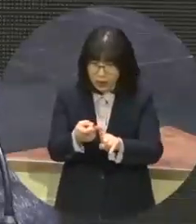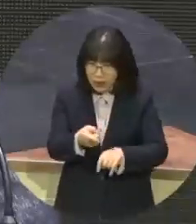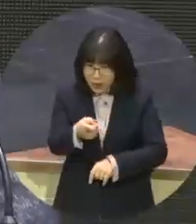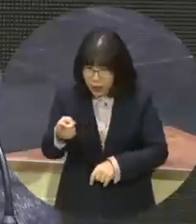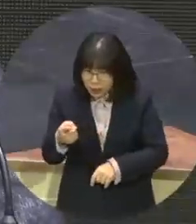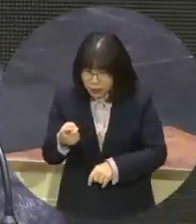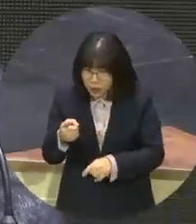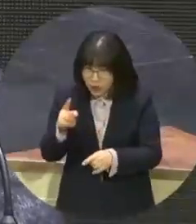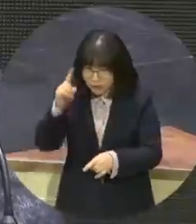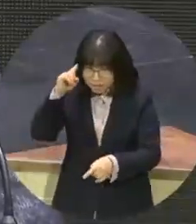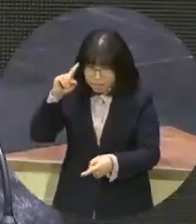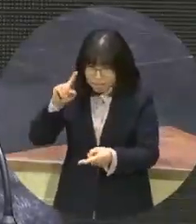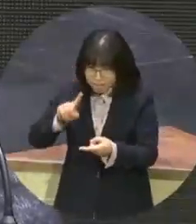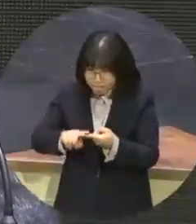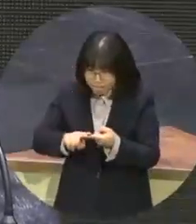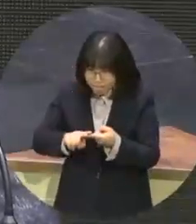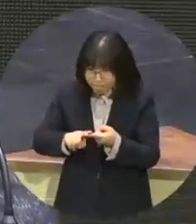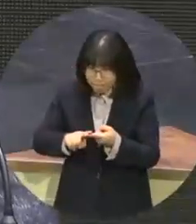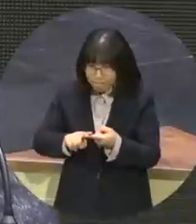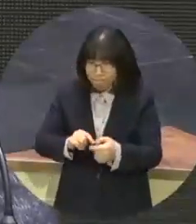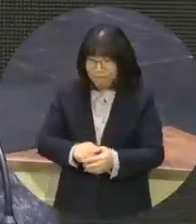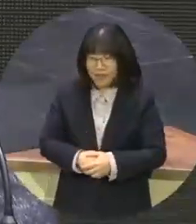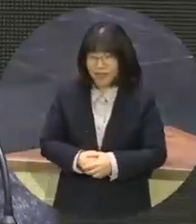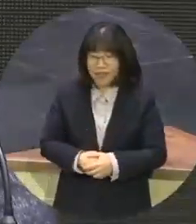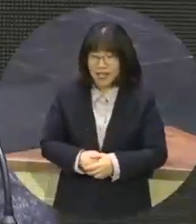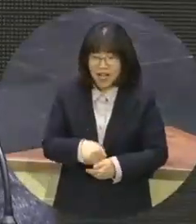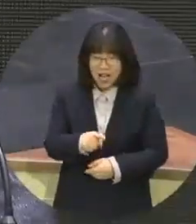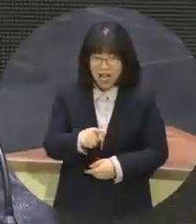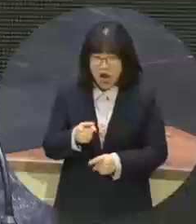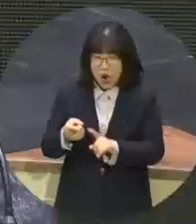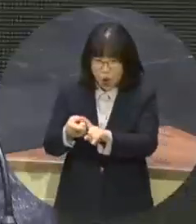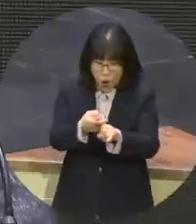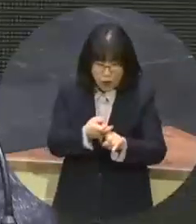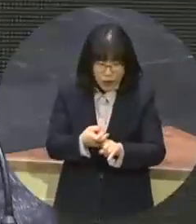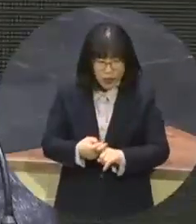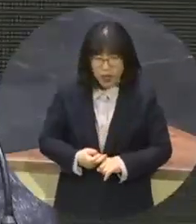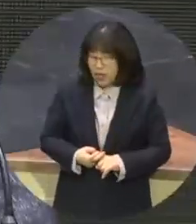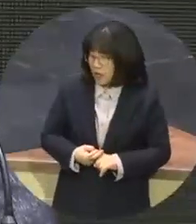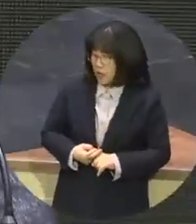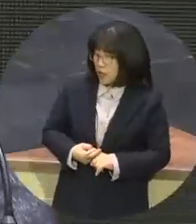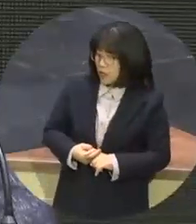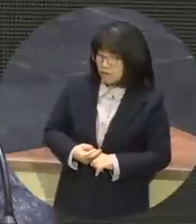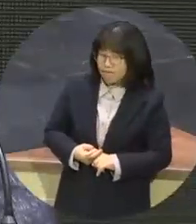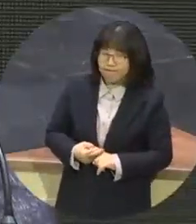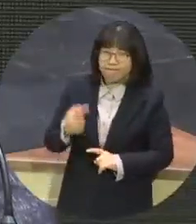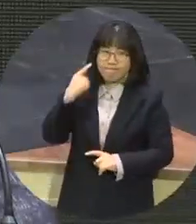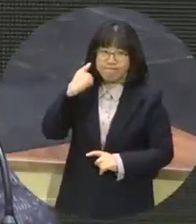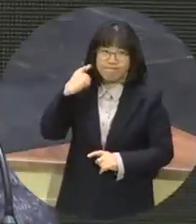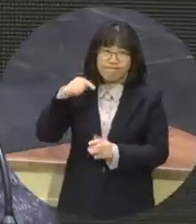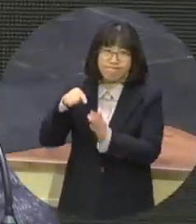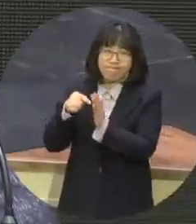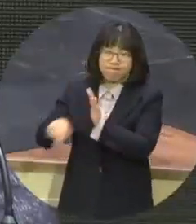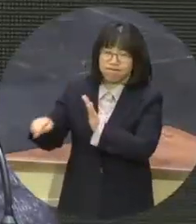없이 이런 단어가 나오지. 듣기도 싫어합니다. 무슨 원리스 각자 노는 거지.